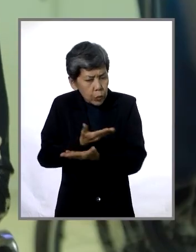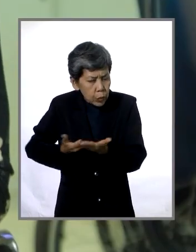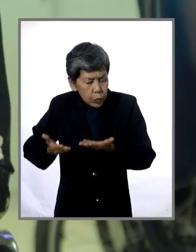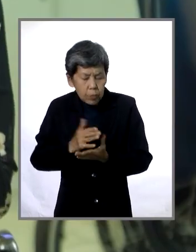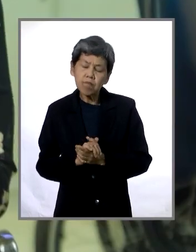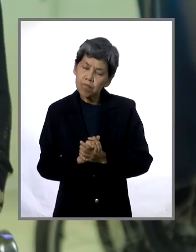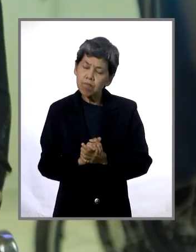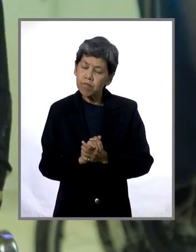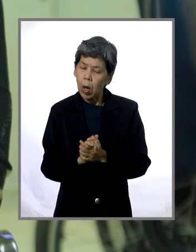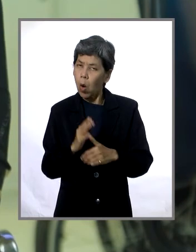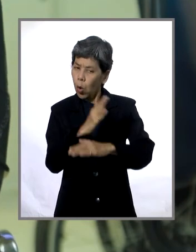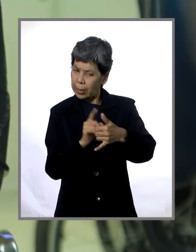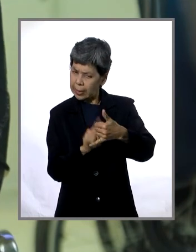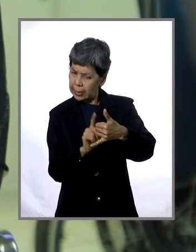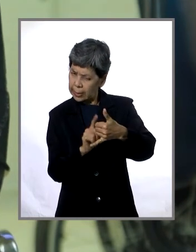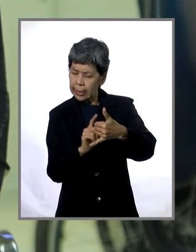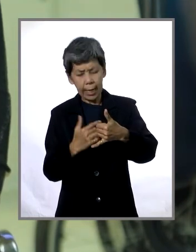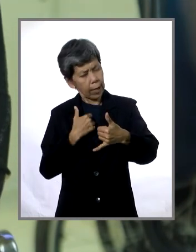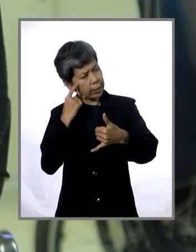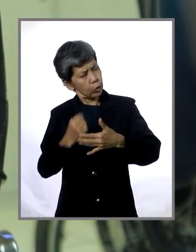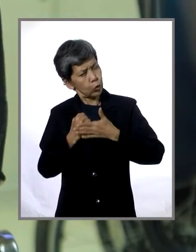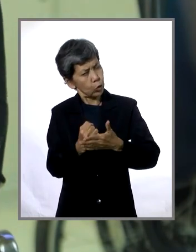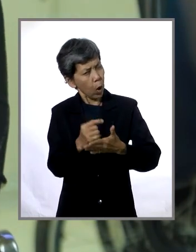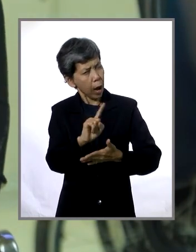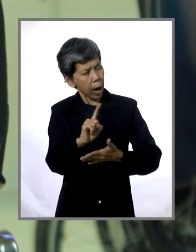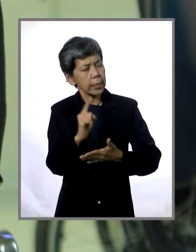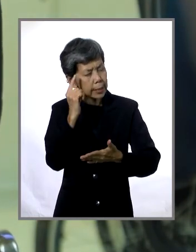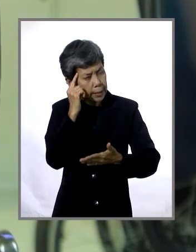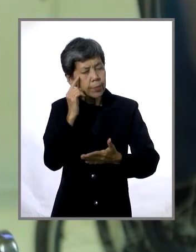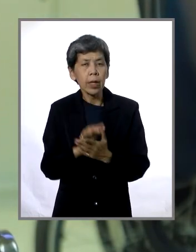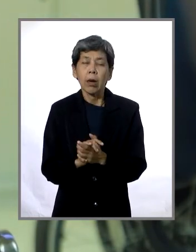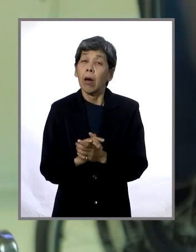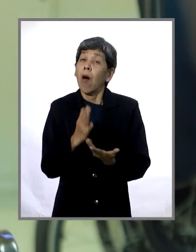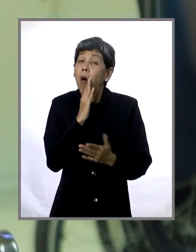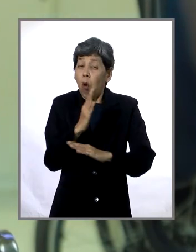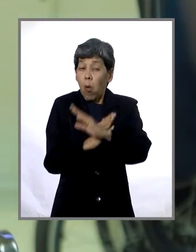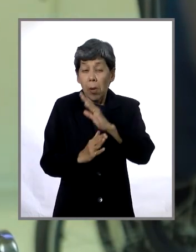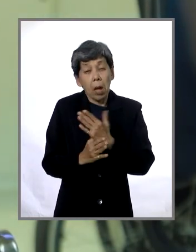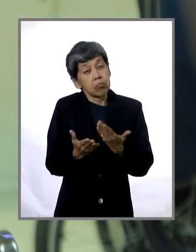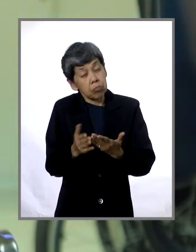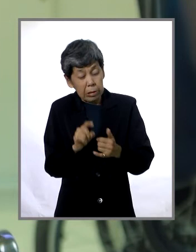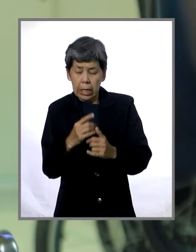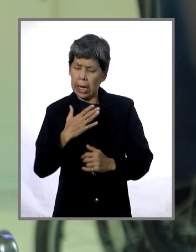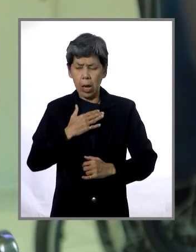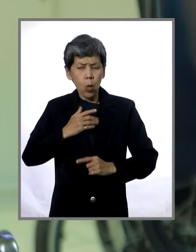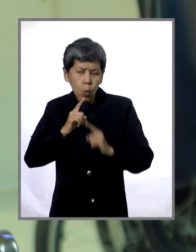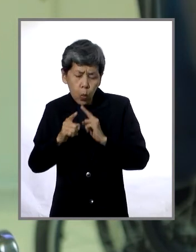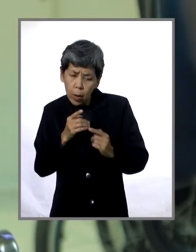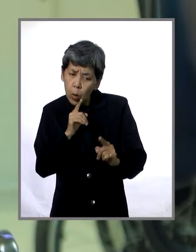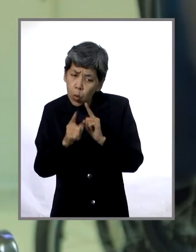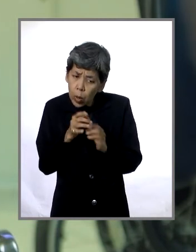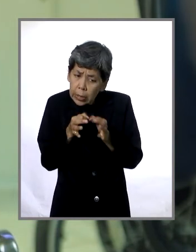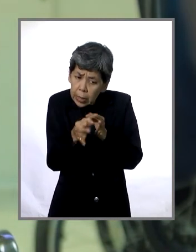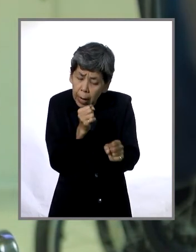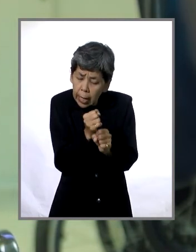การเข้าใจความแตกต่างหลากหลายที่จะสามารถนำไปใช้ในการสร้างสื่อเพื่อคนพิการให้ดียิ่งขึ้นต่อไป